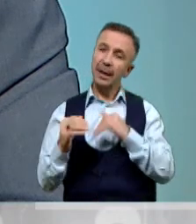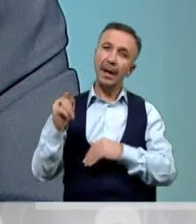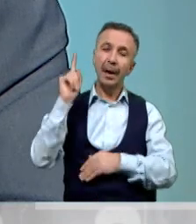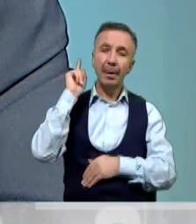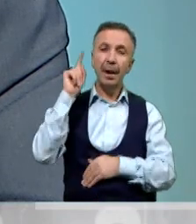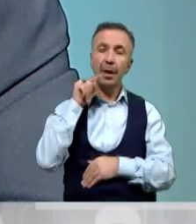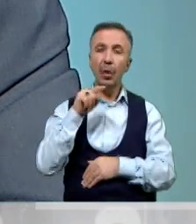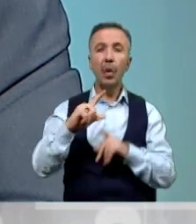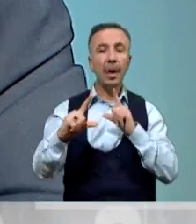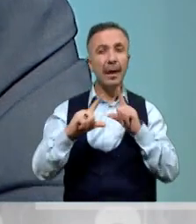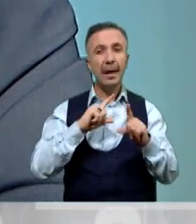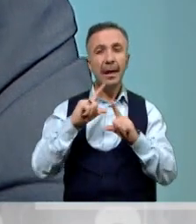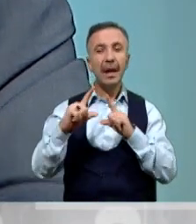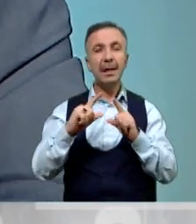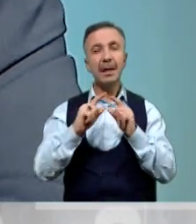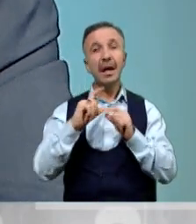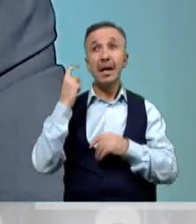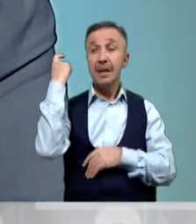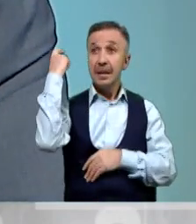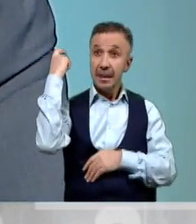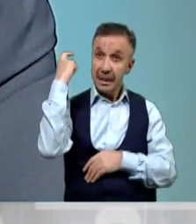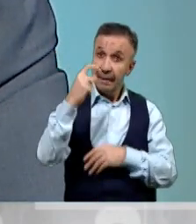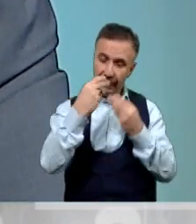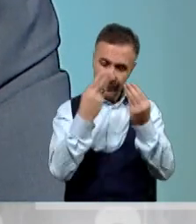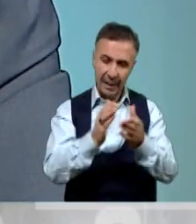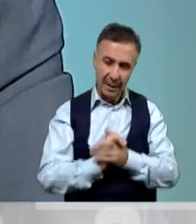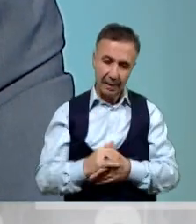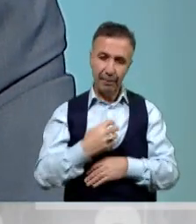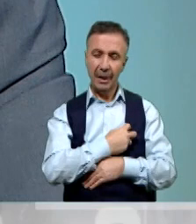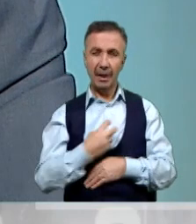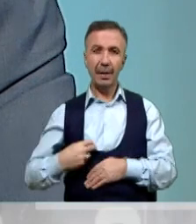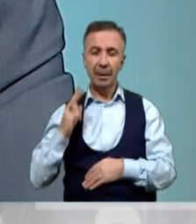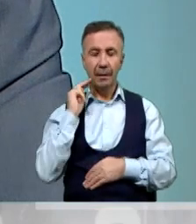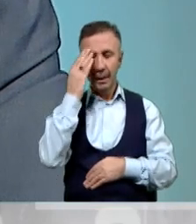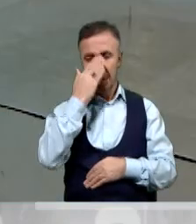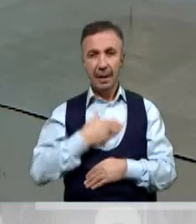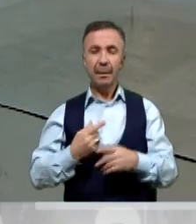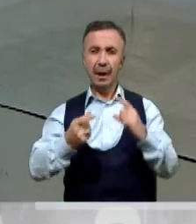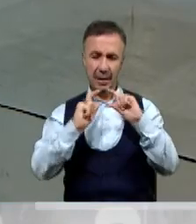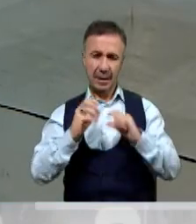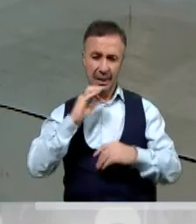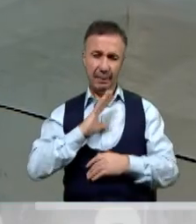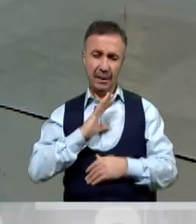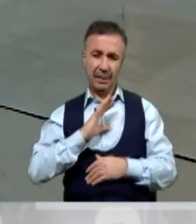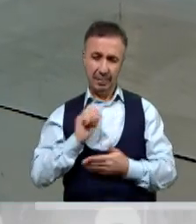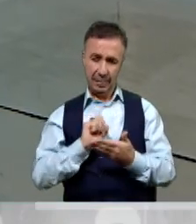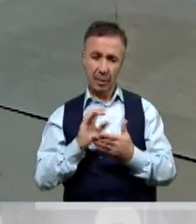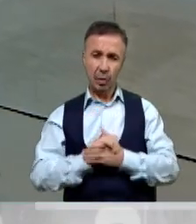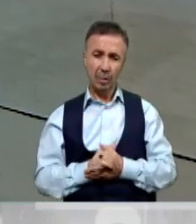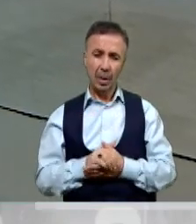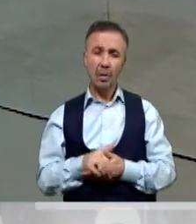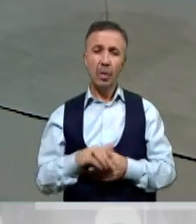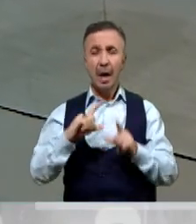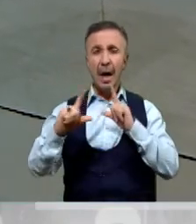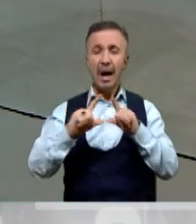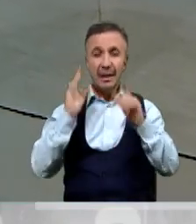o ihtiyacını karşılar onun Hz Peygamberin hadislerine dayanır bu bu namazı Aslında herkesin